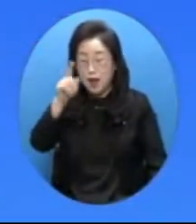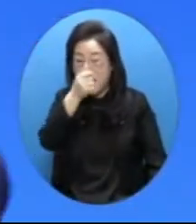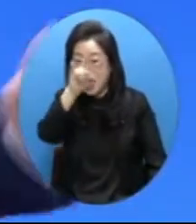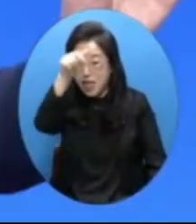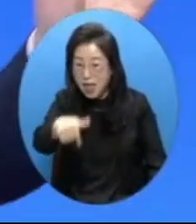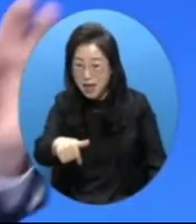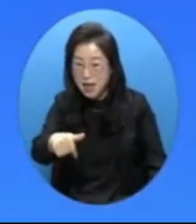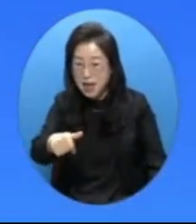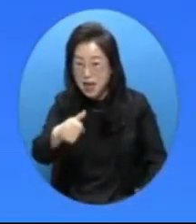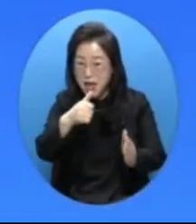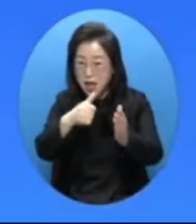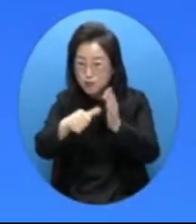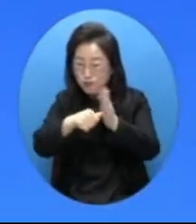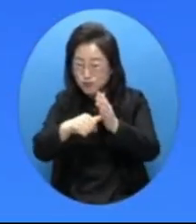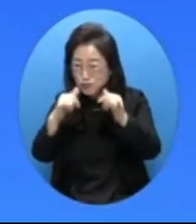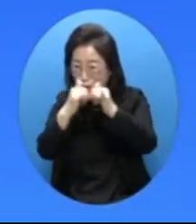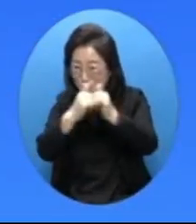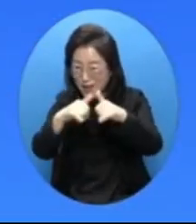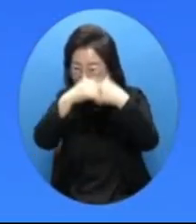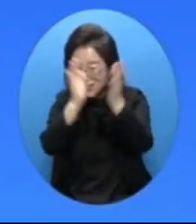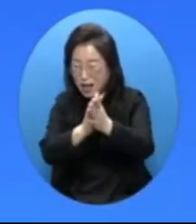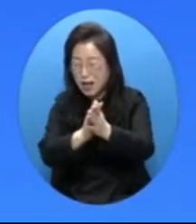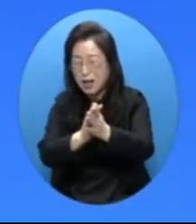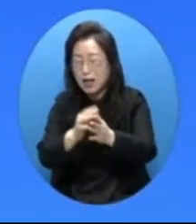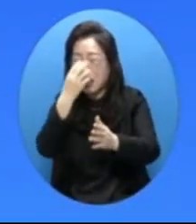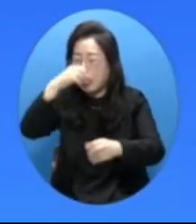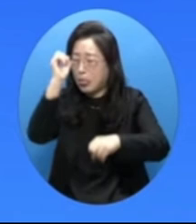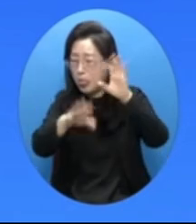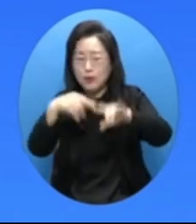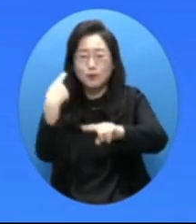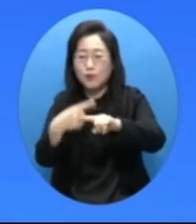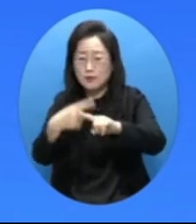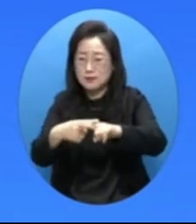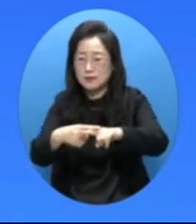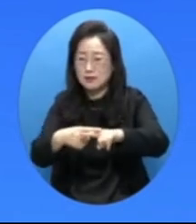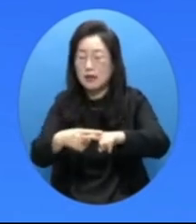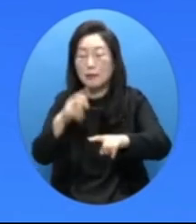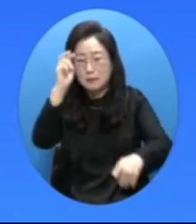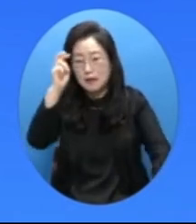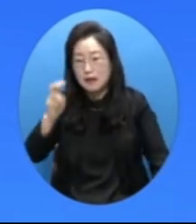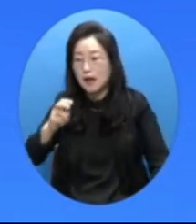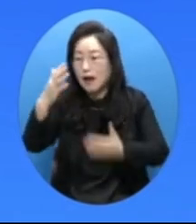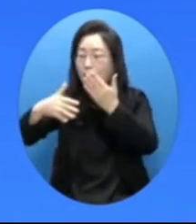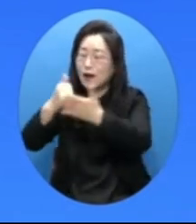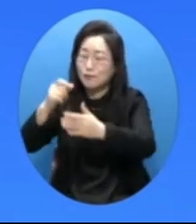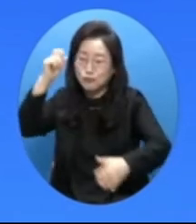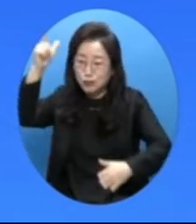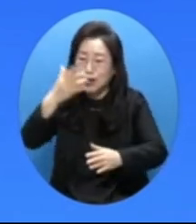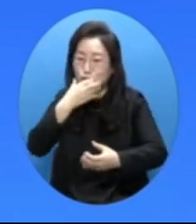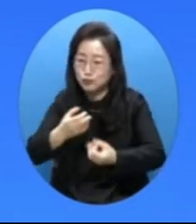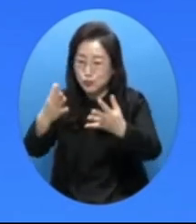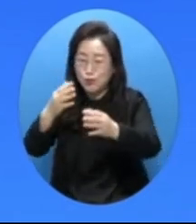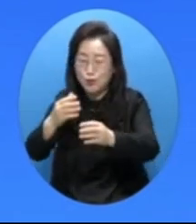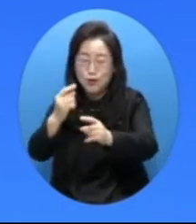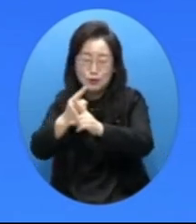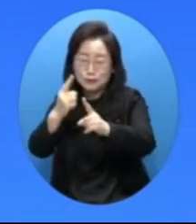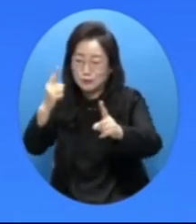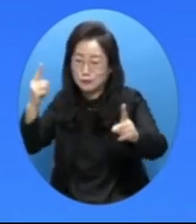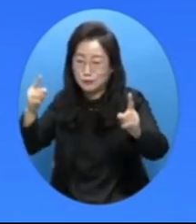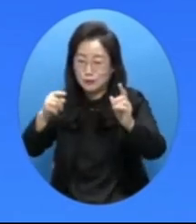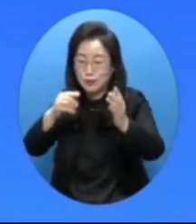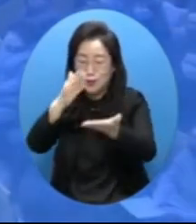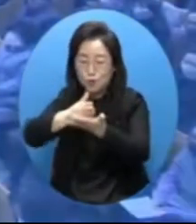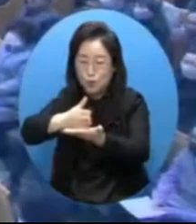다 쓸모없는 쓰레기처럼 변해버릴 것이고 하나님께서 우리에게 위대한 축복과 승리를 위대한 통해를 허락해